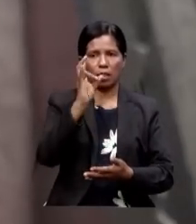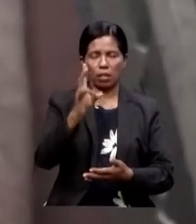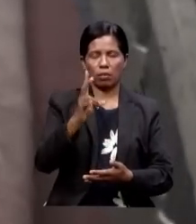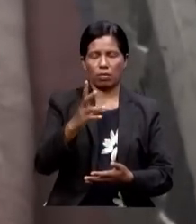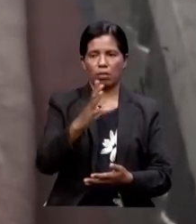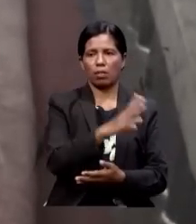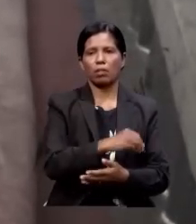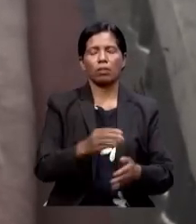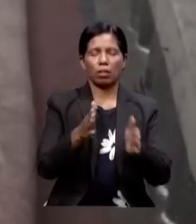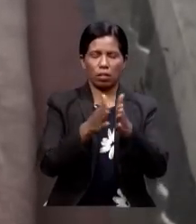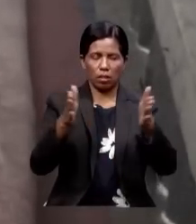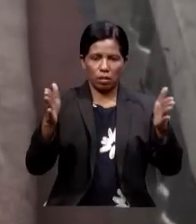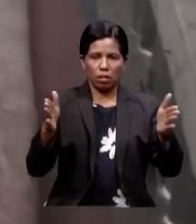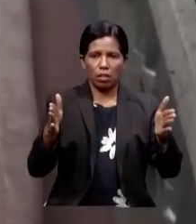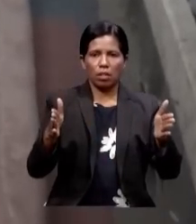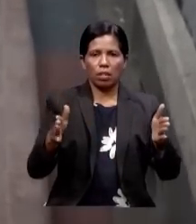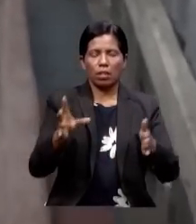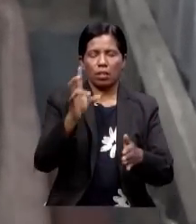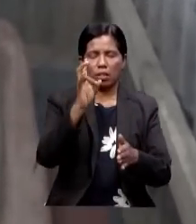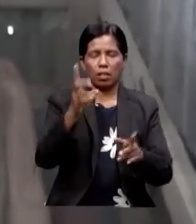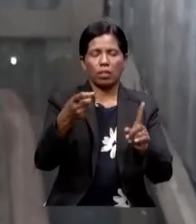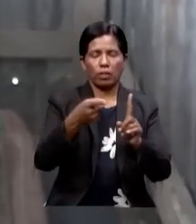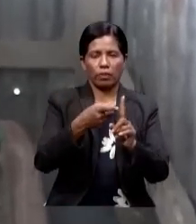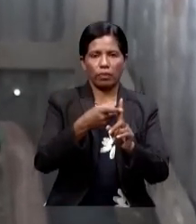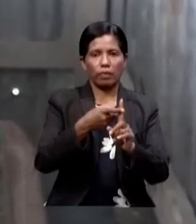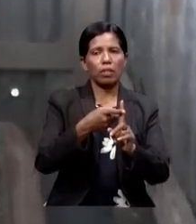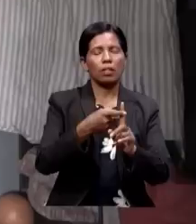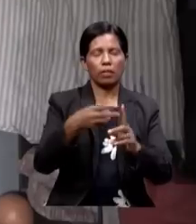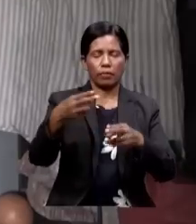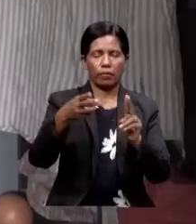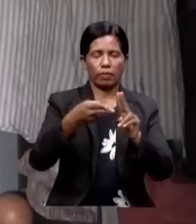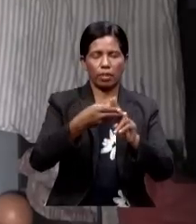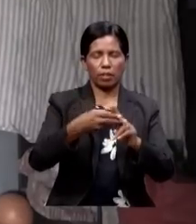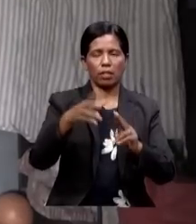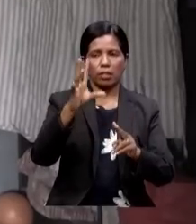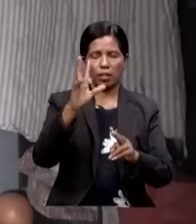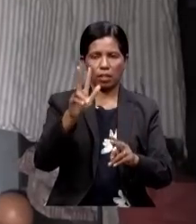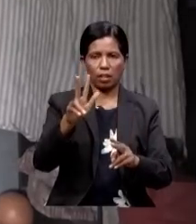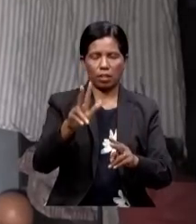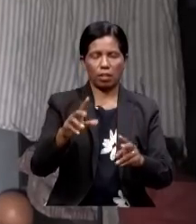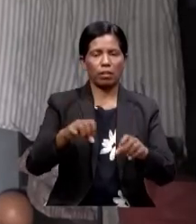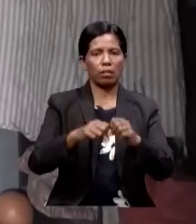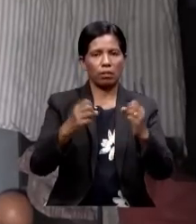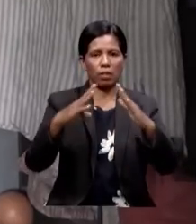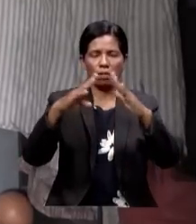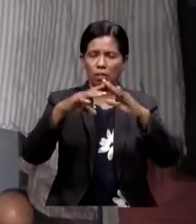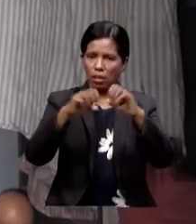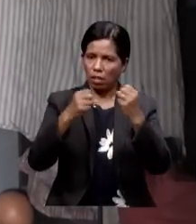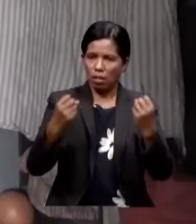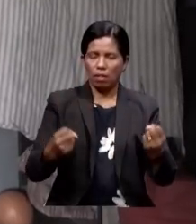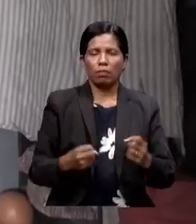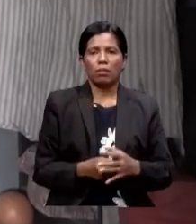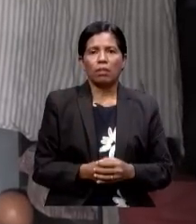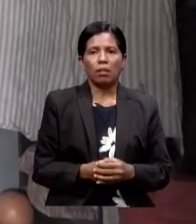medida mais ou menos 6 vezes 3. Ne mos, ne kondesan la dundiak, tamba didin